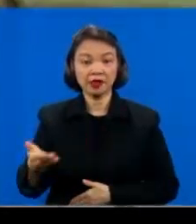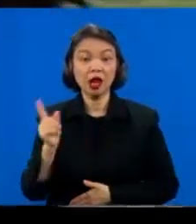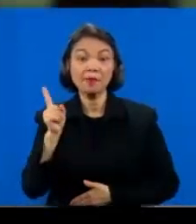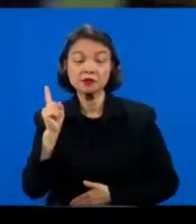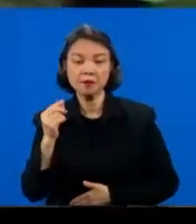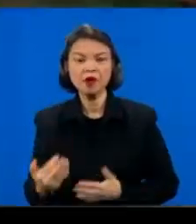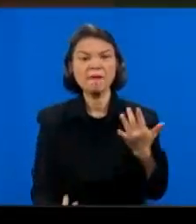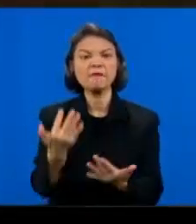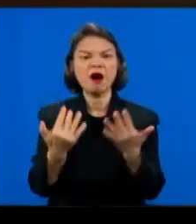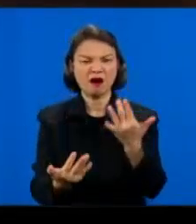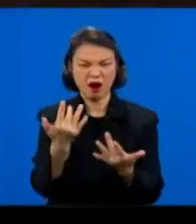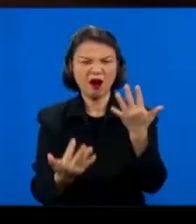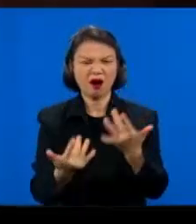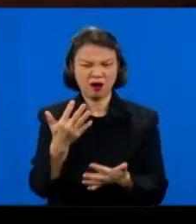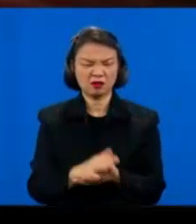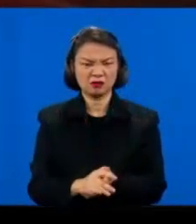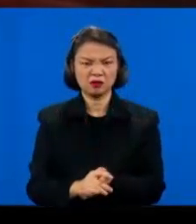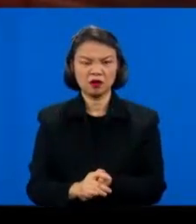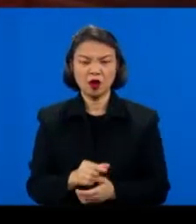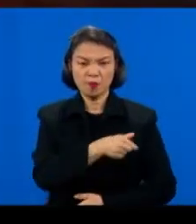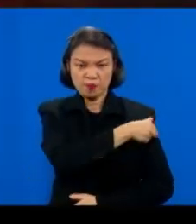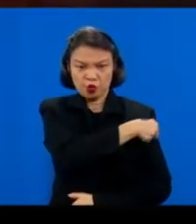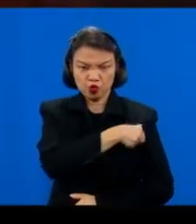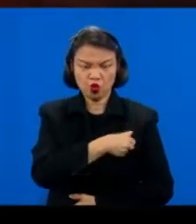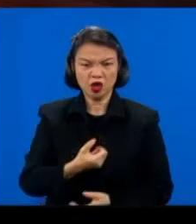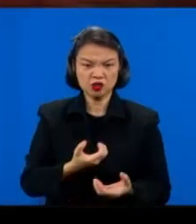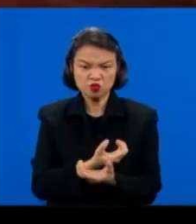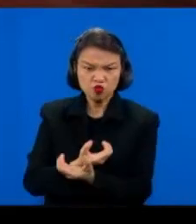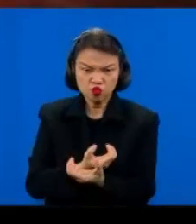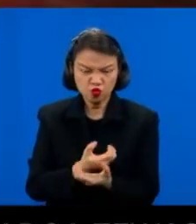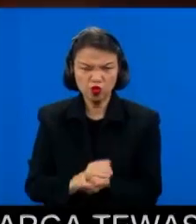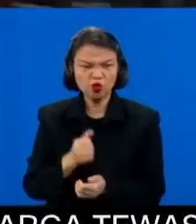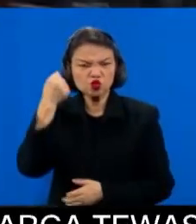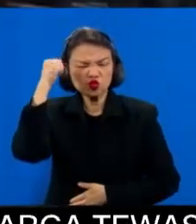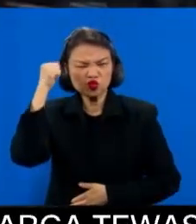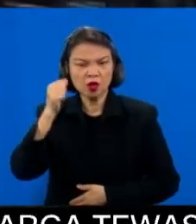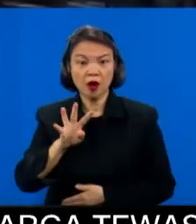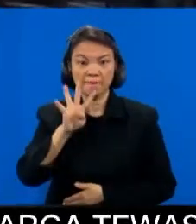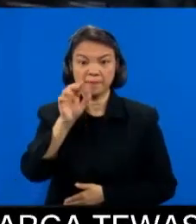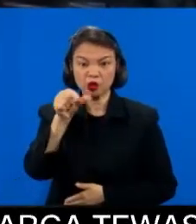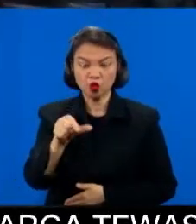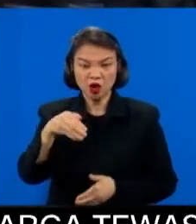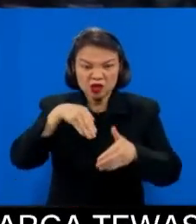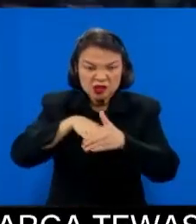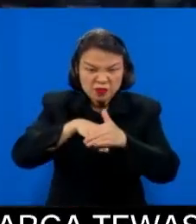Petugas kepolisian dan pemadam kebakaran yang tiba di lokasi sempat kesulitan menyelamatkan korban yang terjebak di dalam mobil.